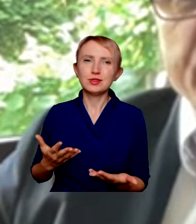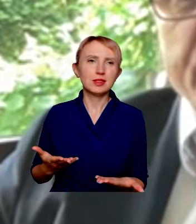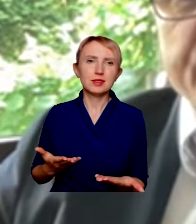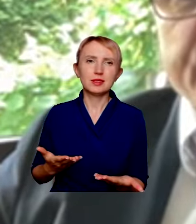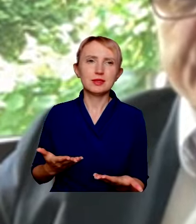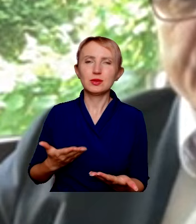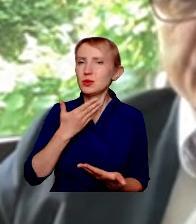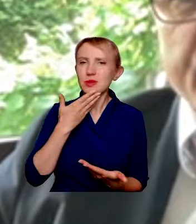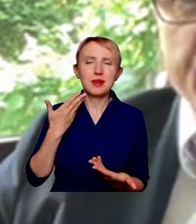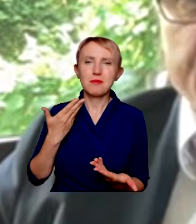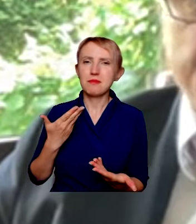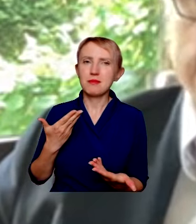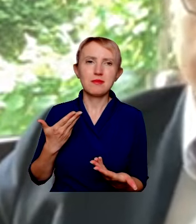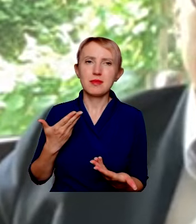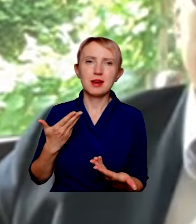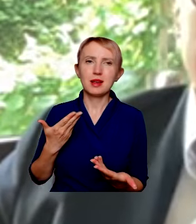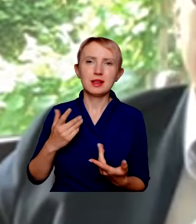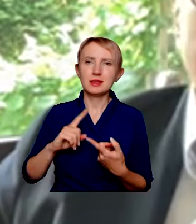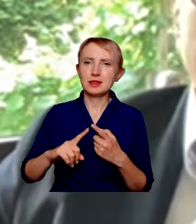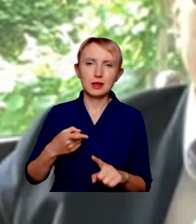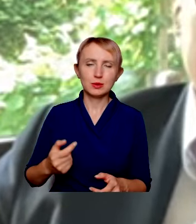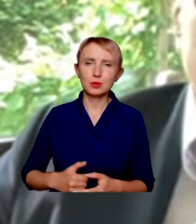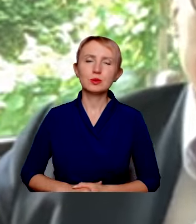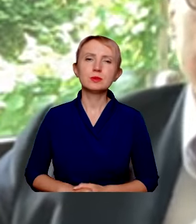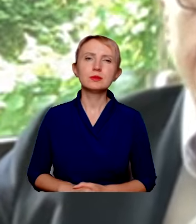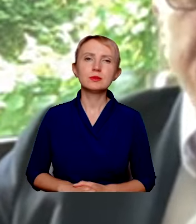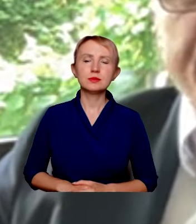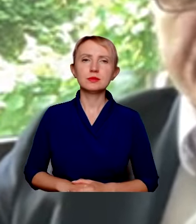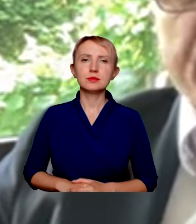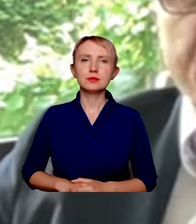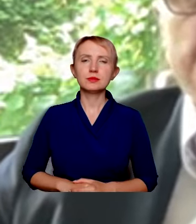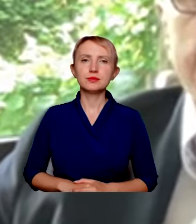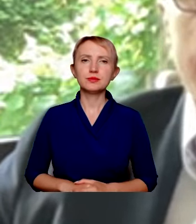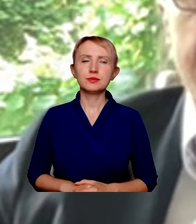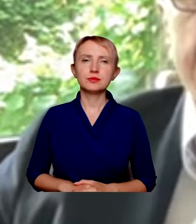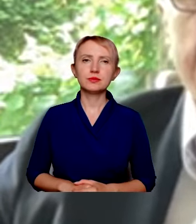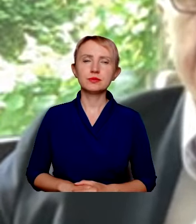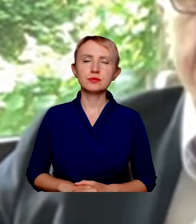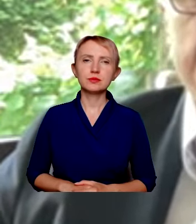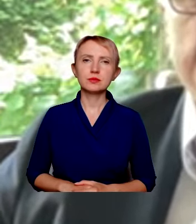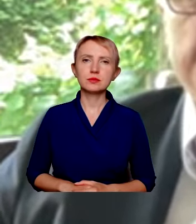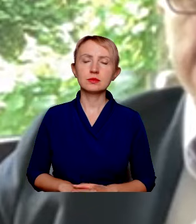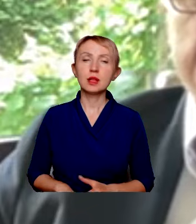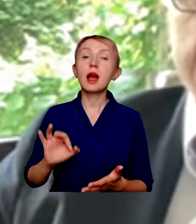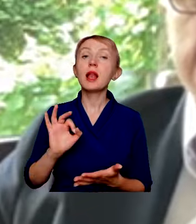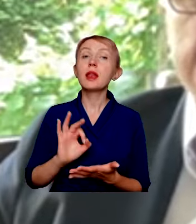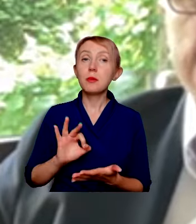jakiegoś większego sensu. Natomiast niewątpliwie no, trzeba